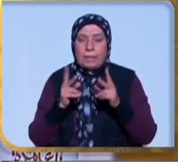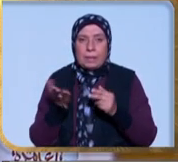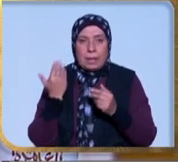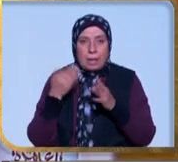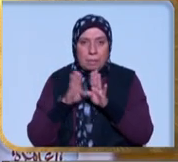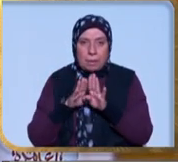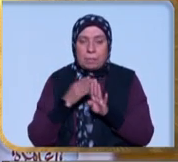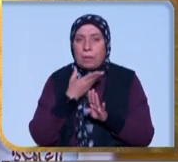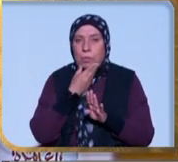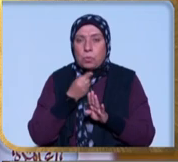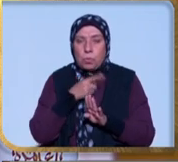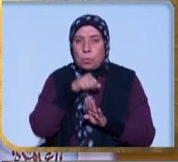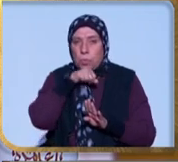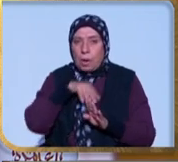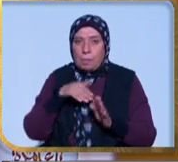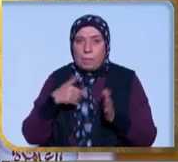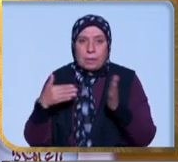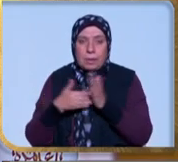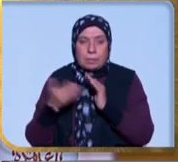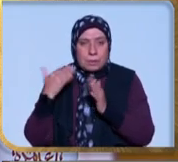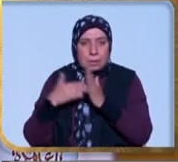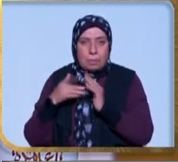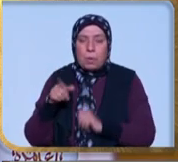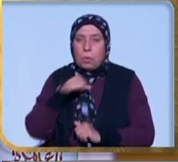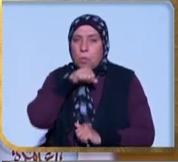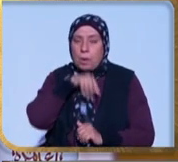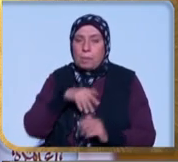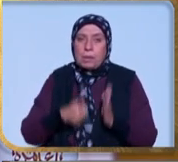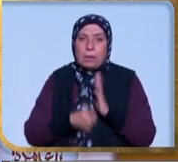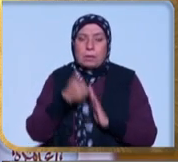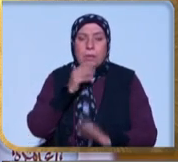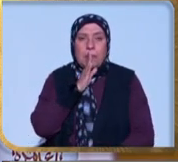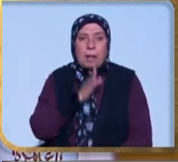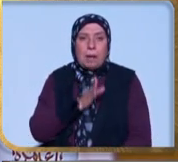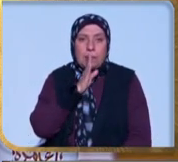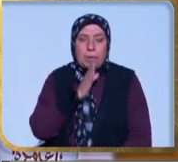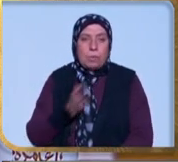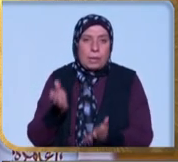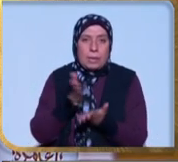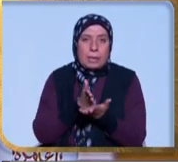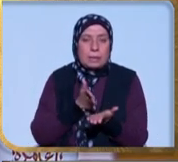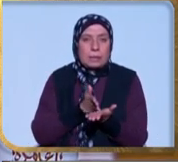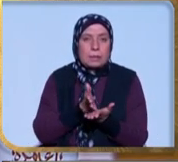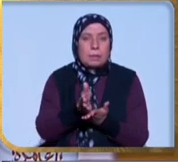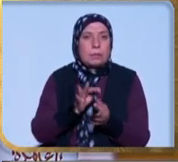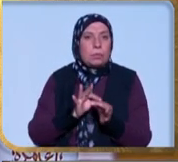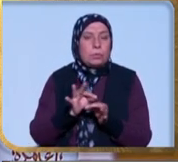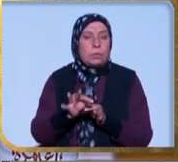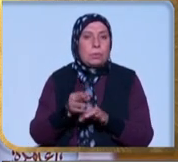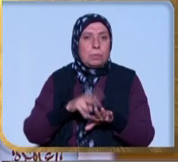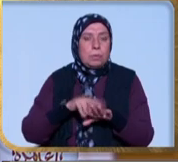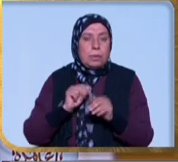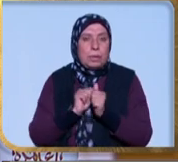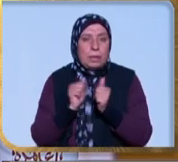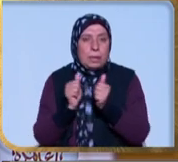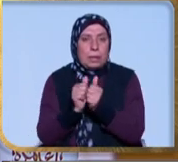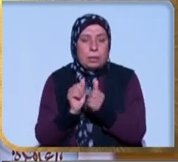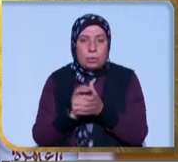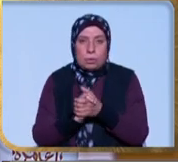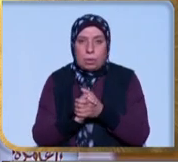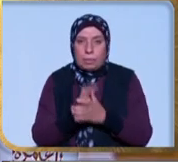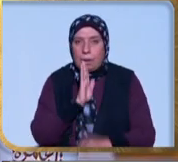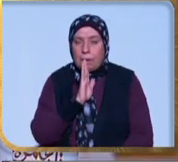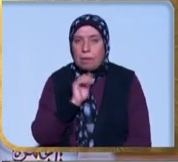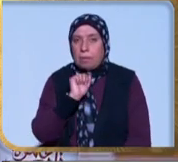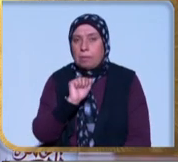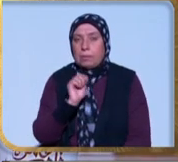أغلق والخاتم لما سبق، ناصر الحق بالحق والهادي إلى صراطك المستقيم، وعلى آله